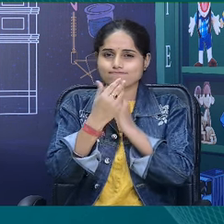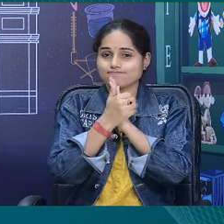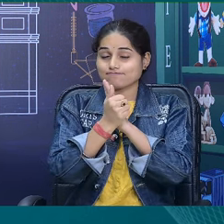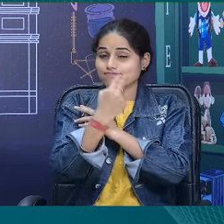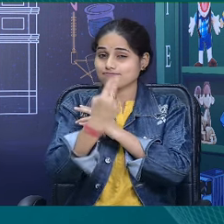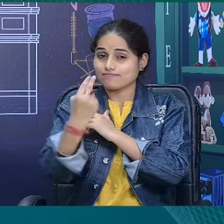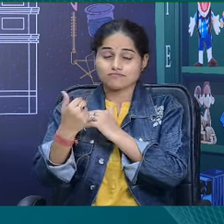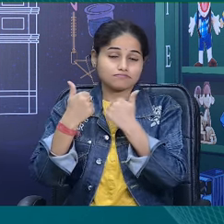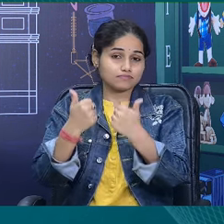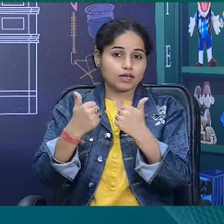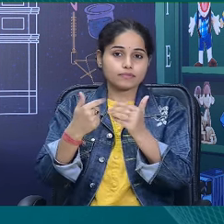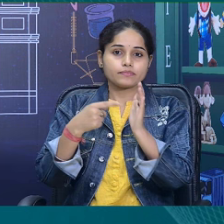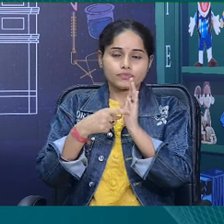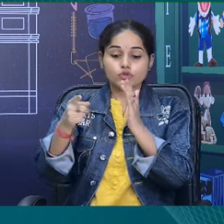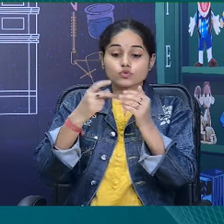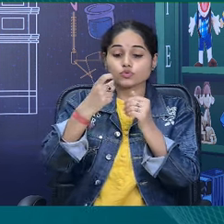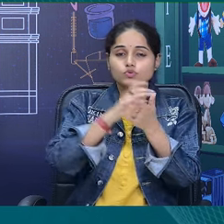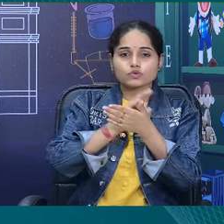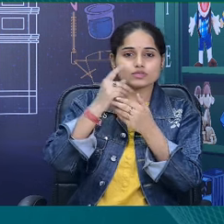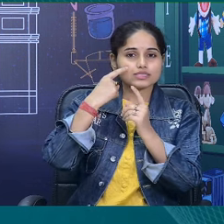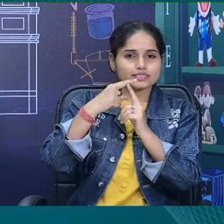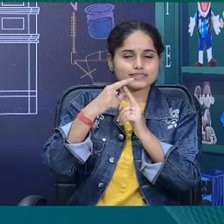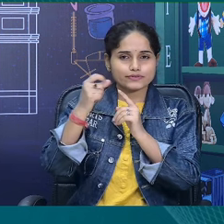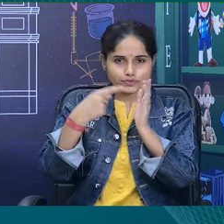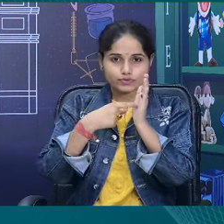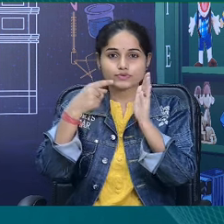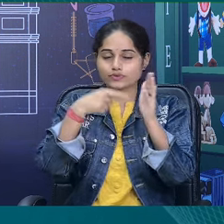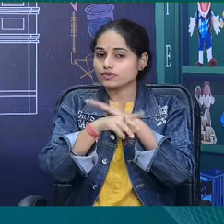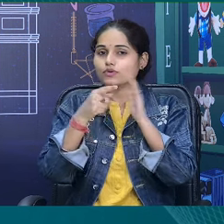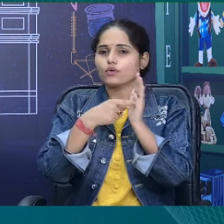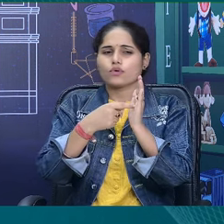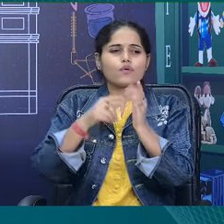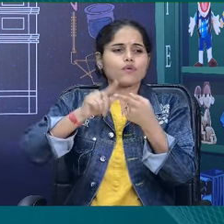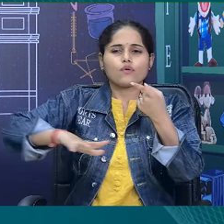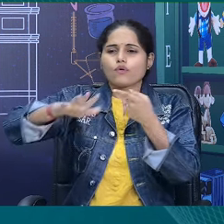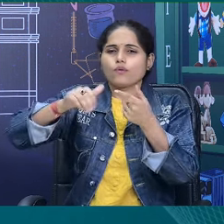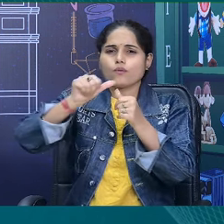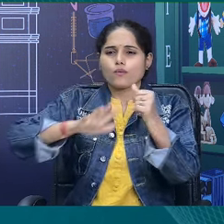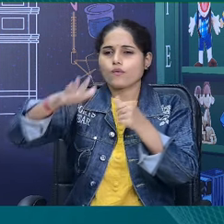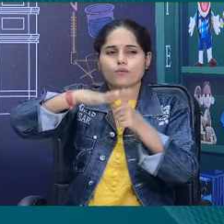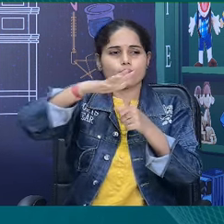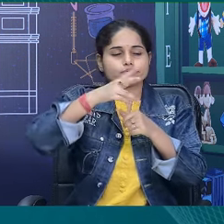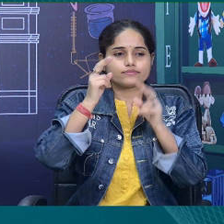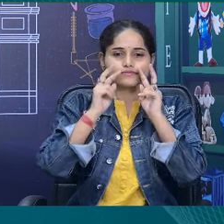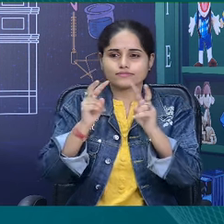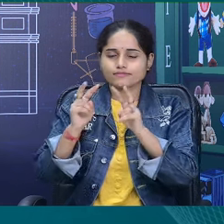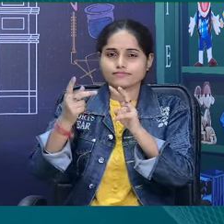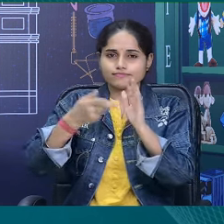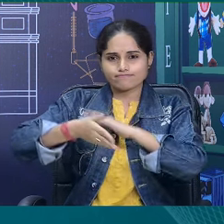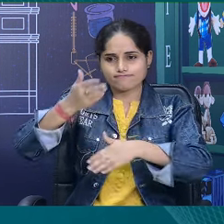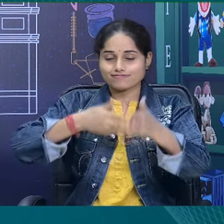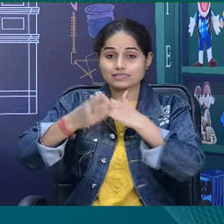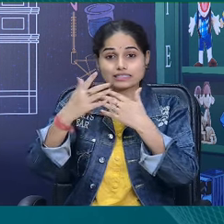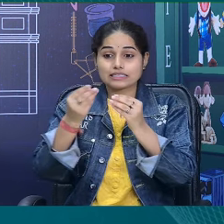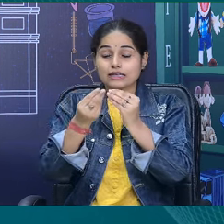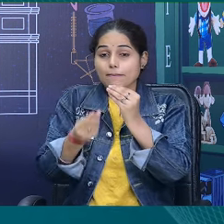दे हैव रिक्वेस्टेड टू चित्तो प्रसाद जी दैट ही हैज टू गो टू द एरियाज जहां पर भी वह बंगाल के लोग शिफ्ट हुए